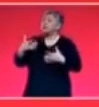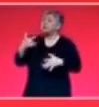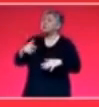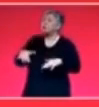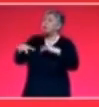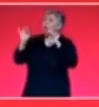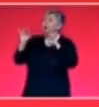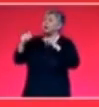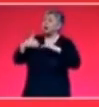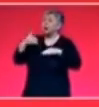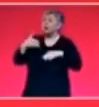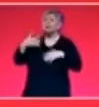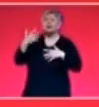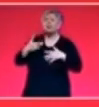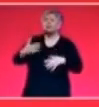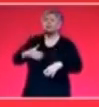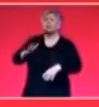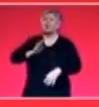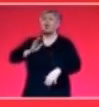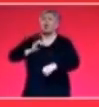που δίνει τη μάχη καθημερινά.